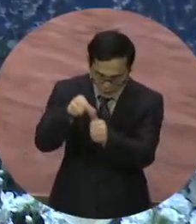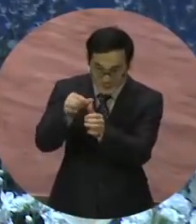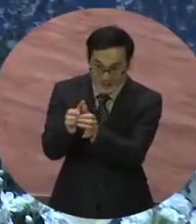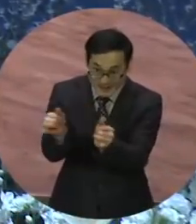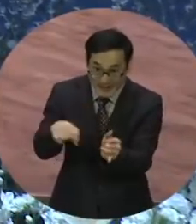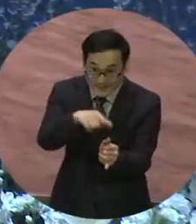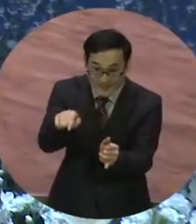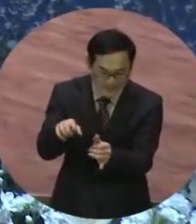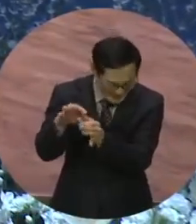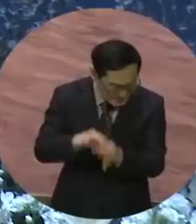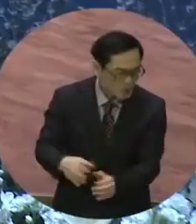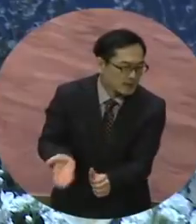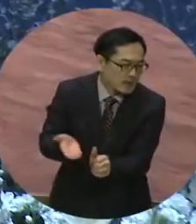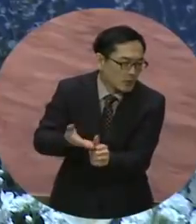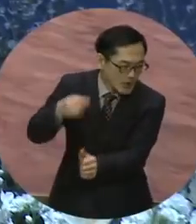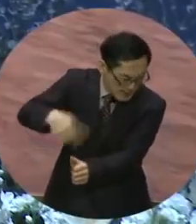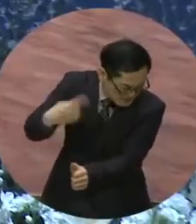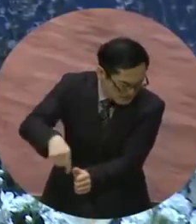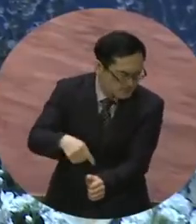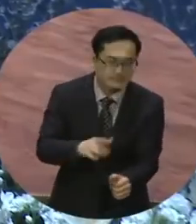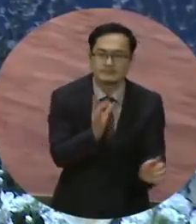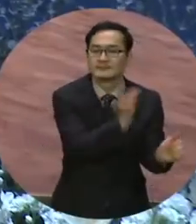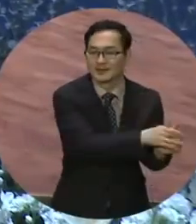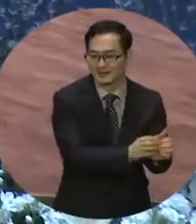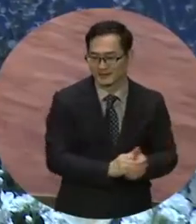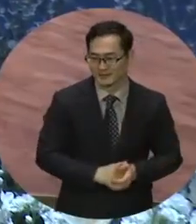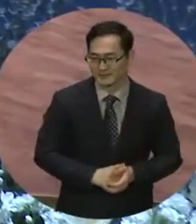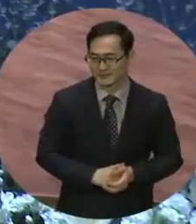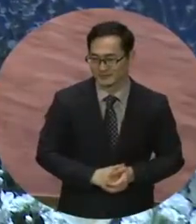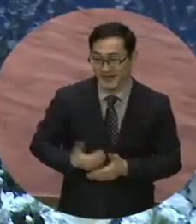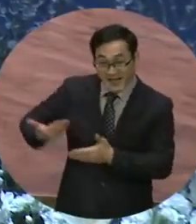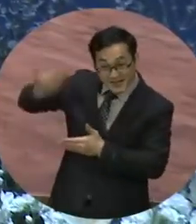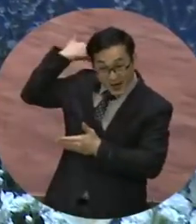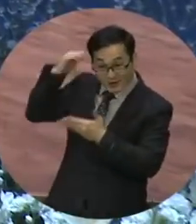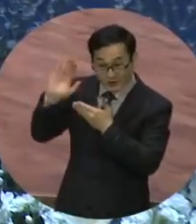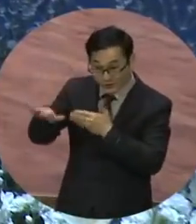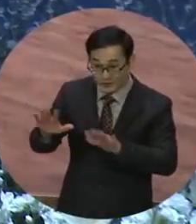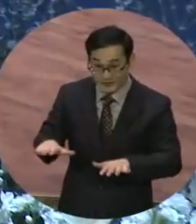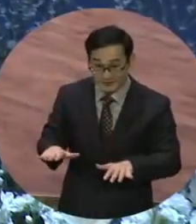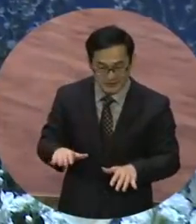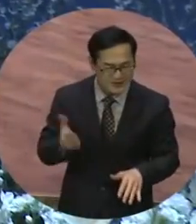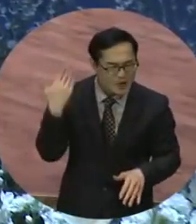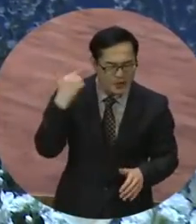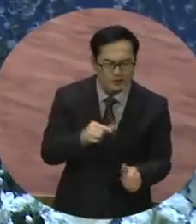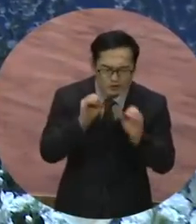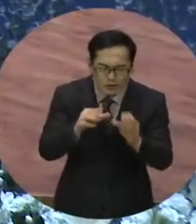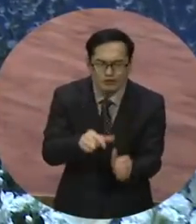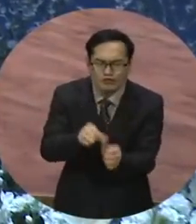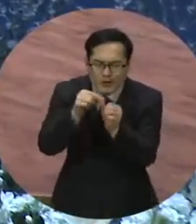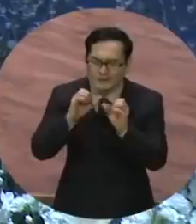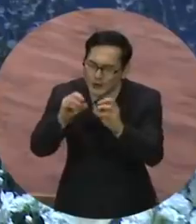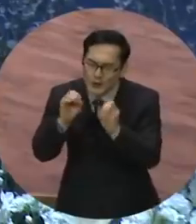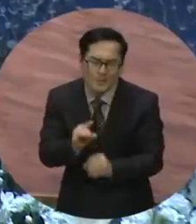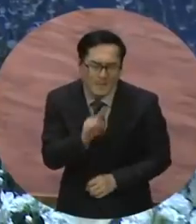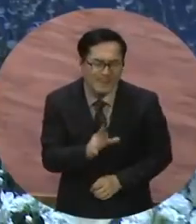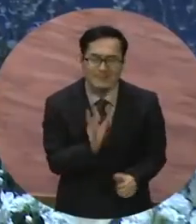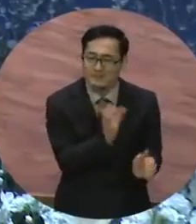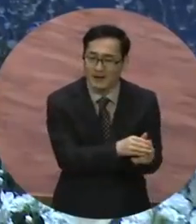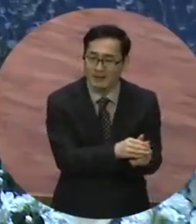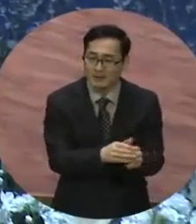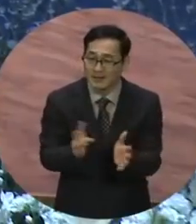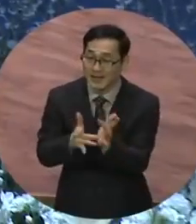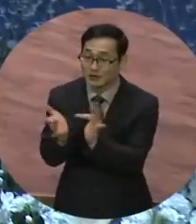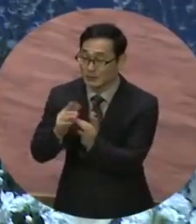치라, 가르치라, 양육하라, 키우라. 그렇게 목자가 마치